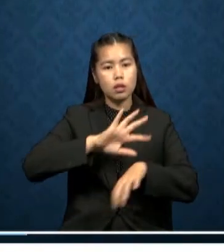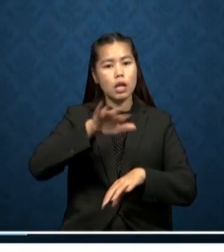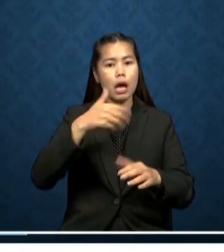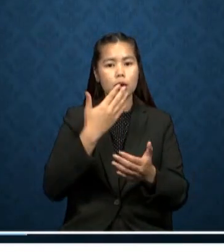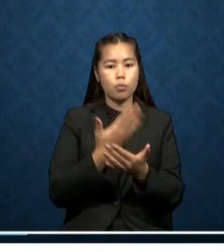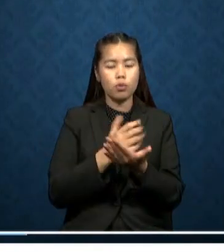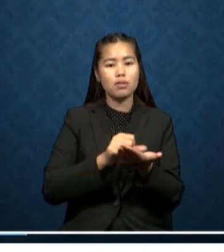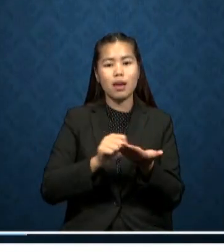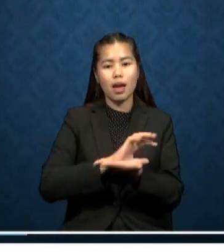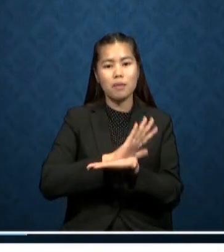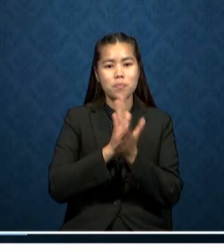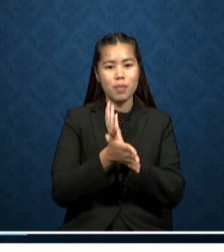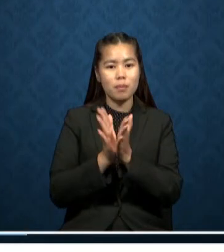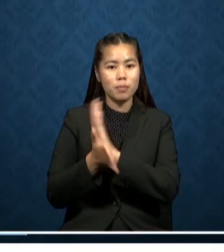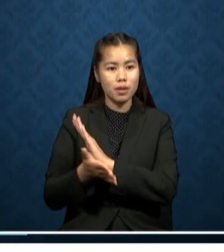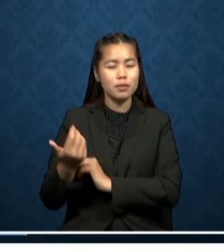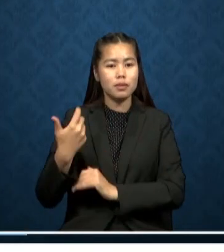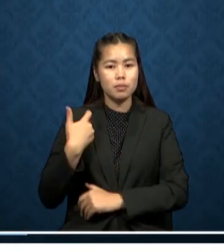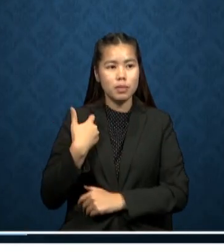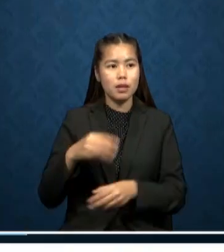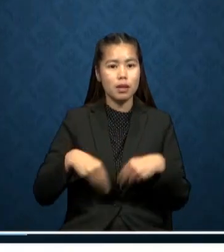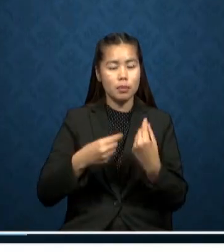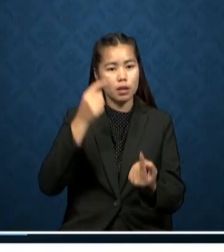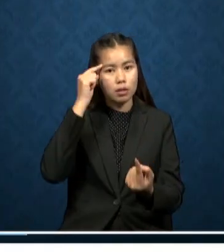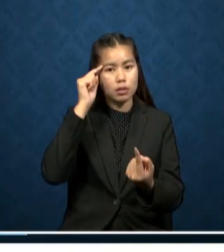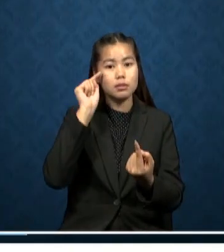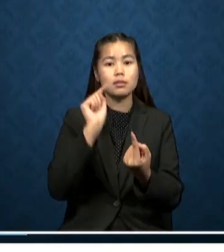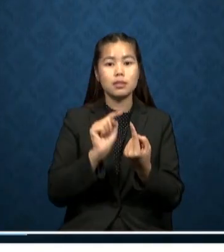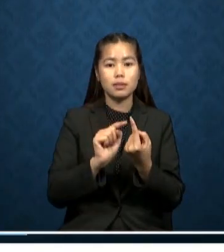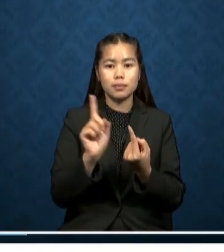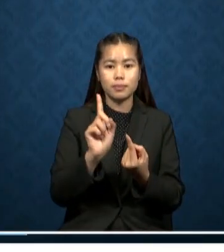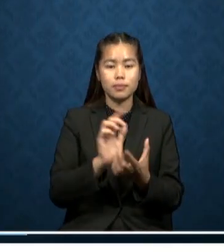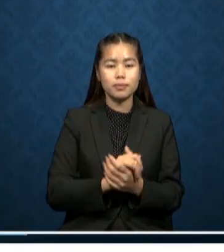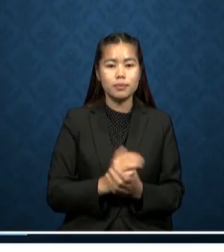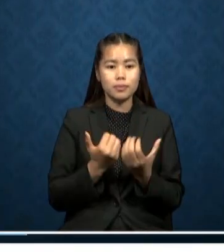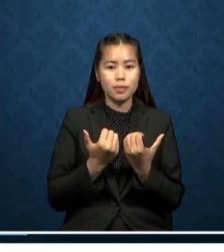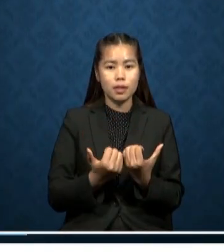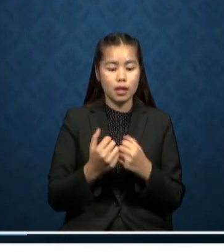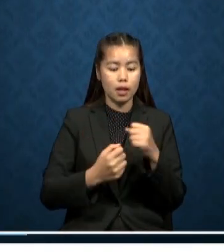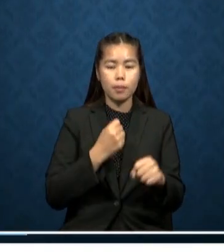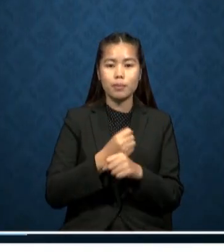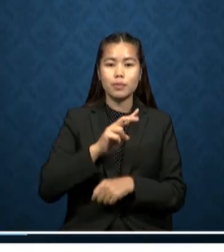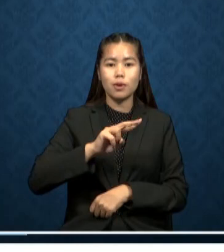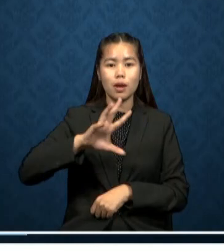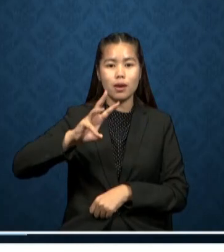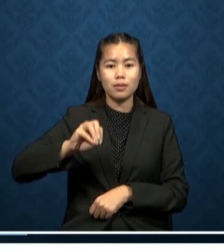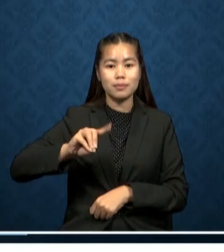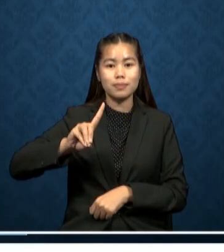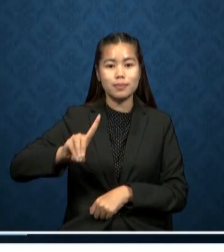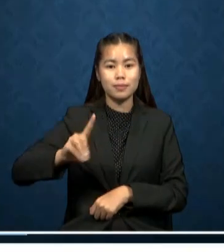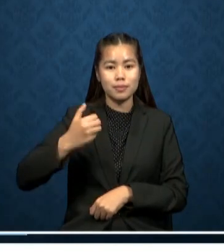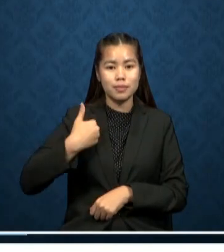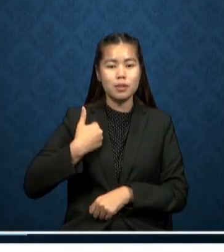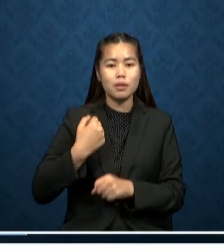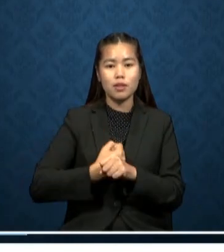ด้านวิชาการและด้านการพัฒนาคุณลักษณะพึงประสงค์ในขณะเดียวกันในปี2561ได้มีการ